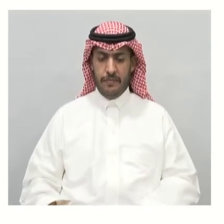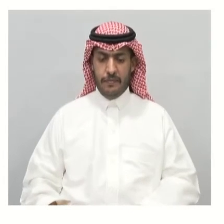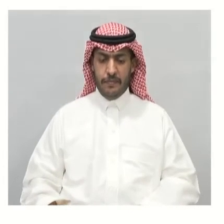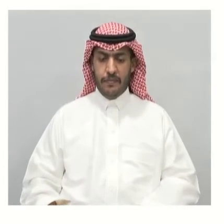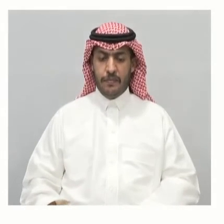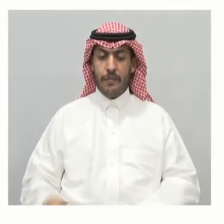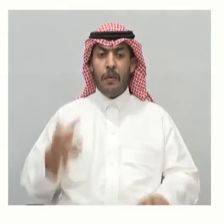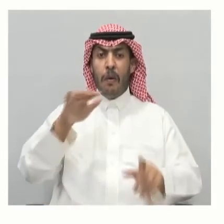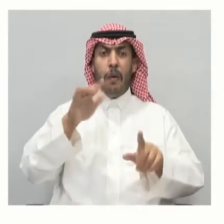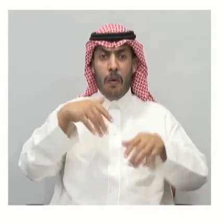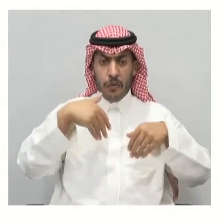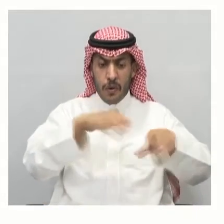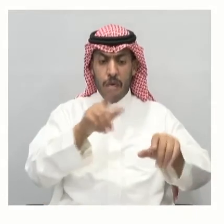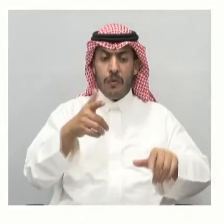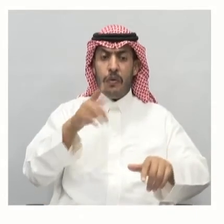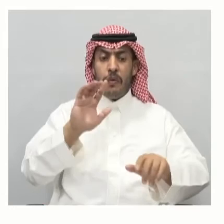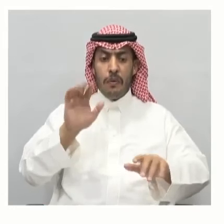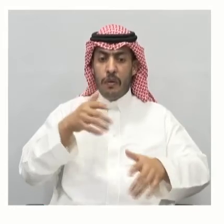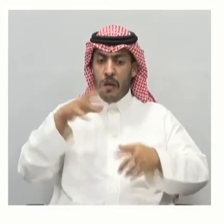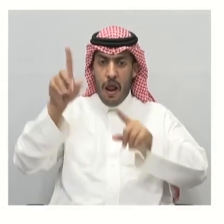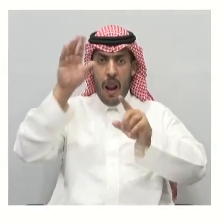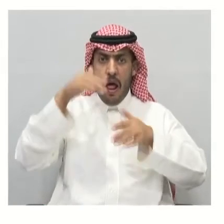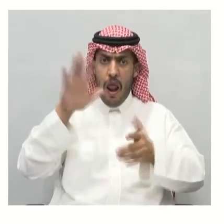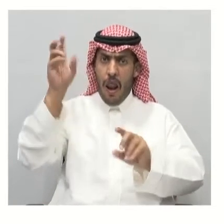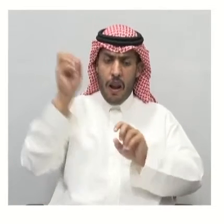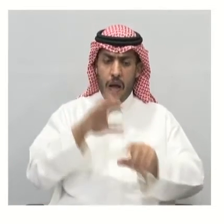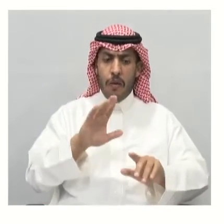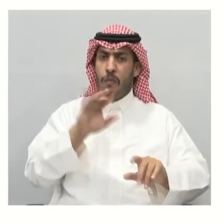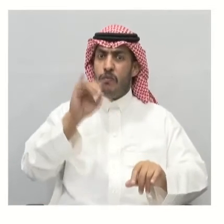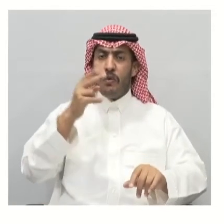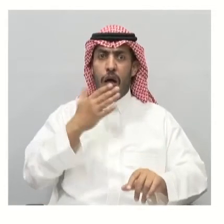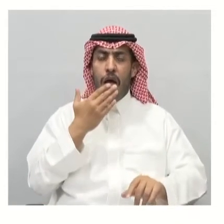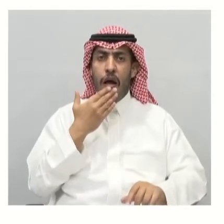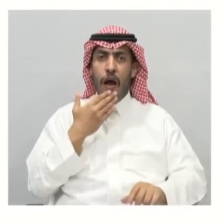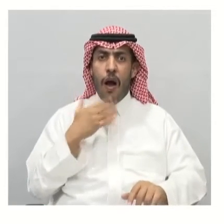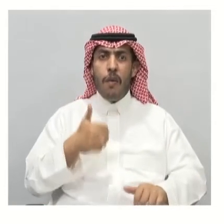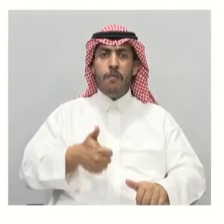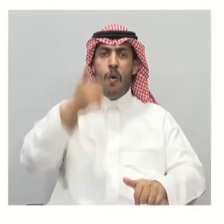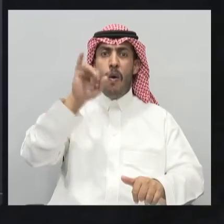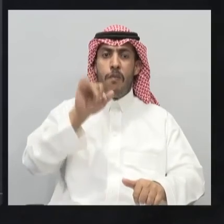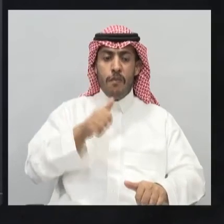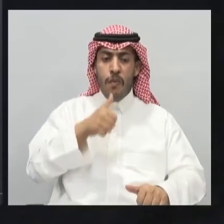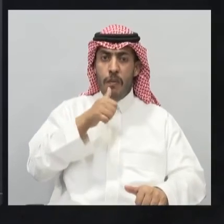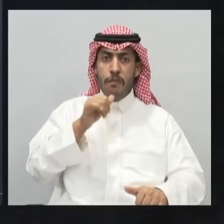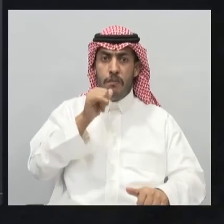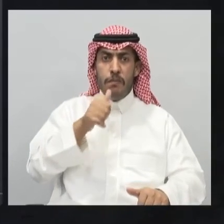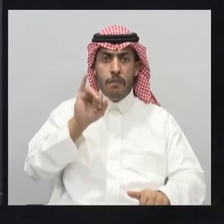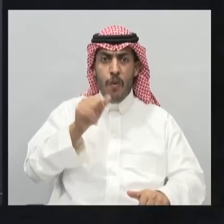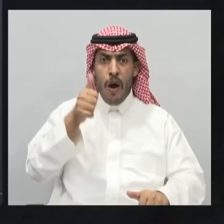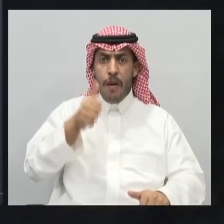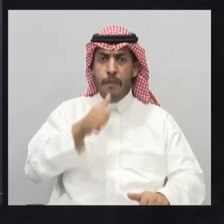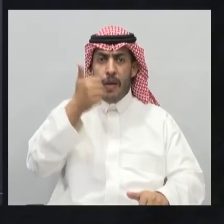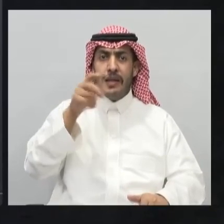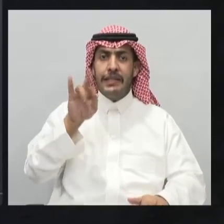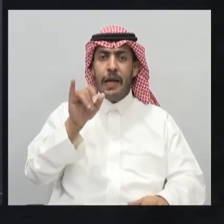وان يتركهما هناك لتحدث معجزه الا وهي معجزه ماء زمزم ماء